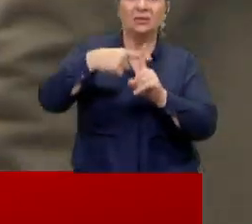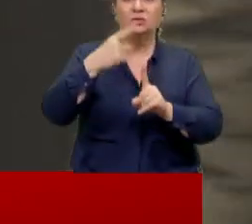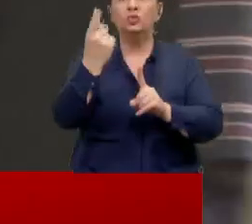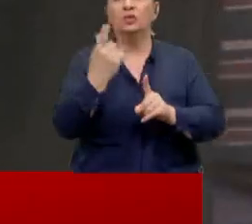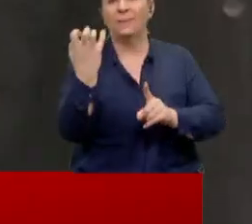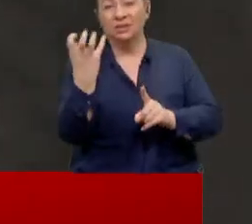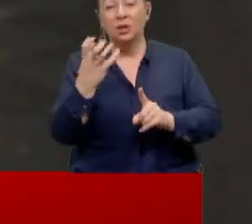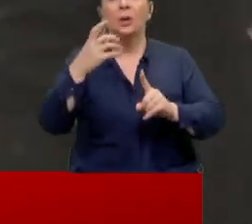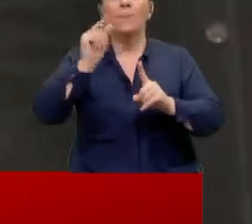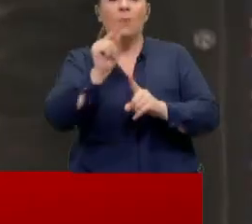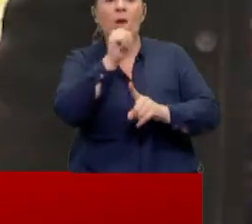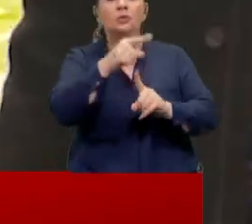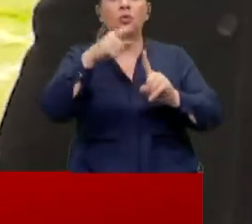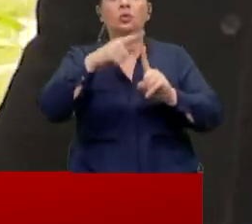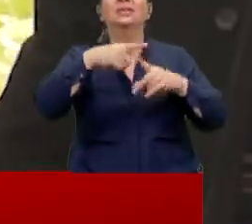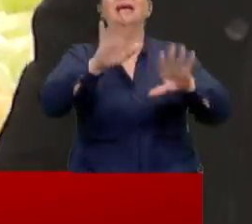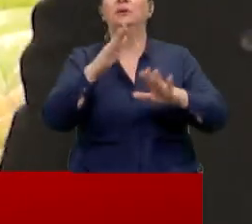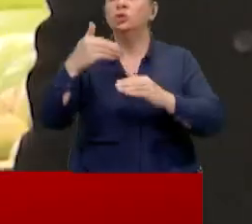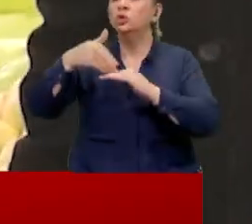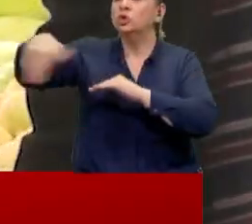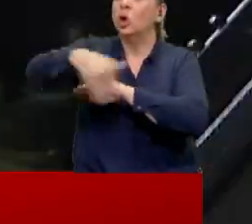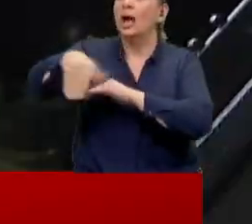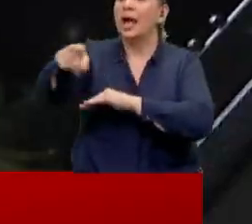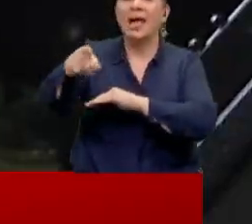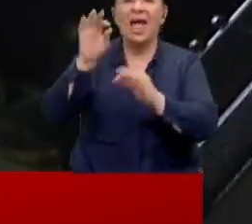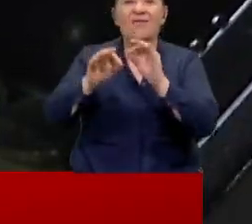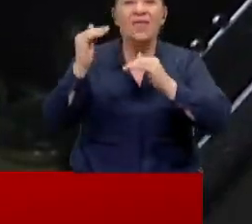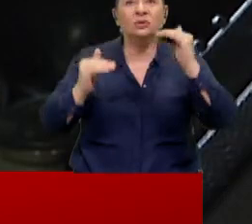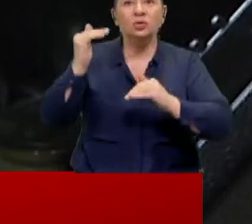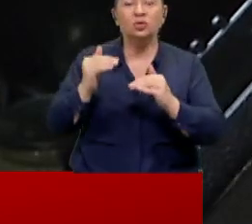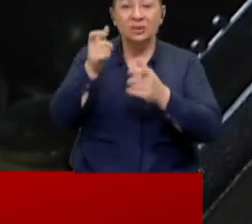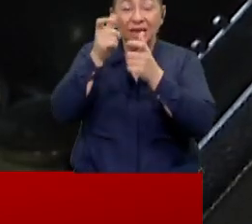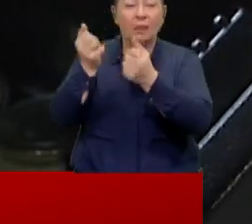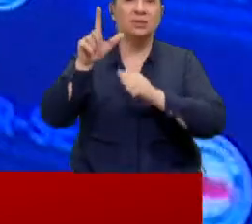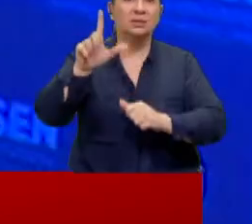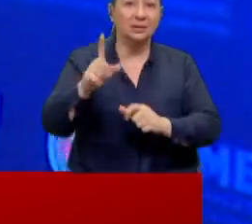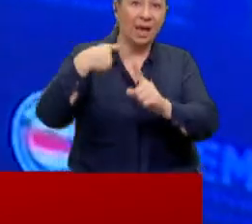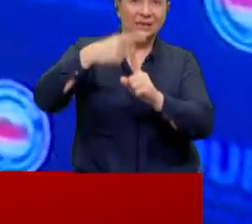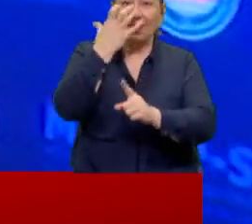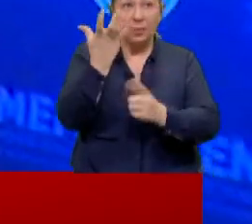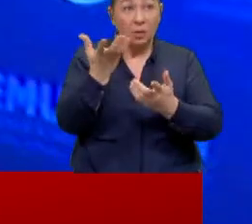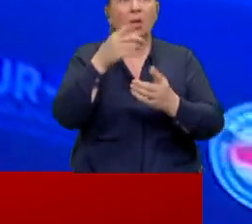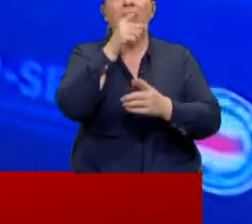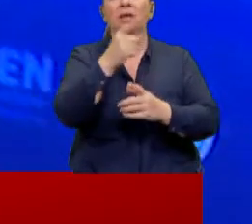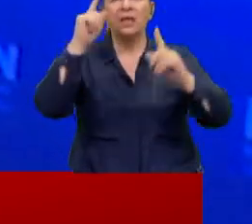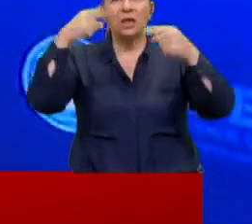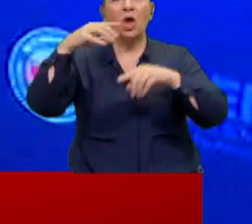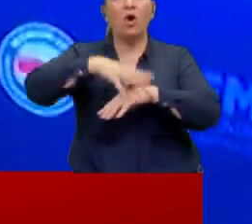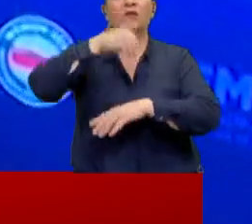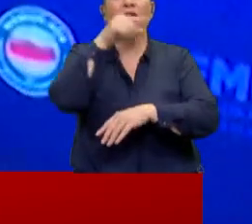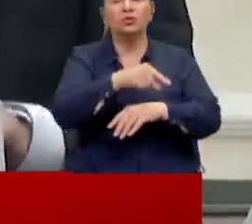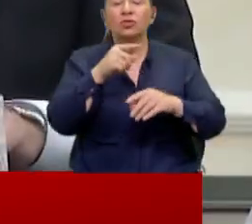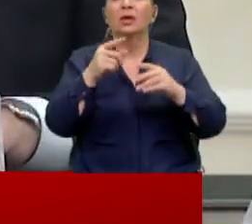memurlar TÜİK'in değil sokağın enflasyonu dikkate alınmalı diyerek ek zam bekliyordu. Yetkili Konfederasyon Memur Sen'in başkanı Ali